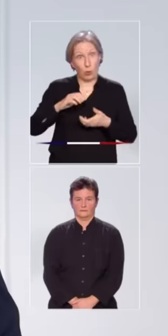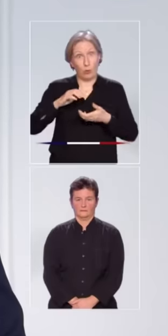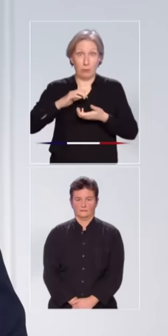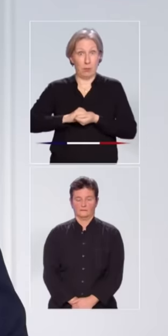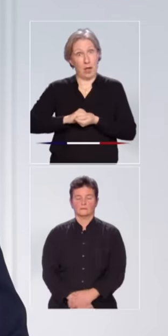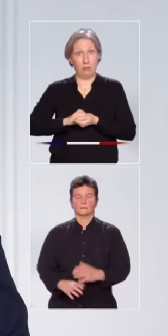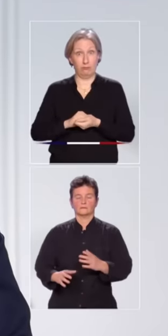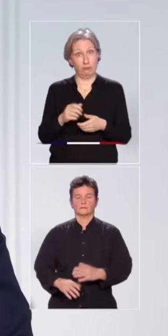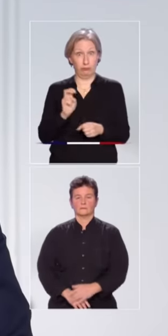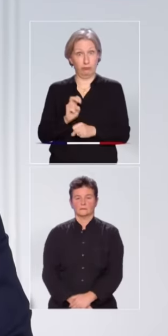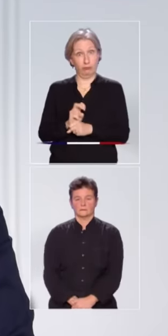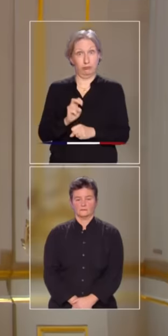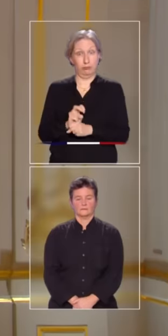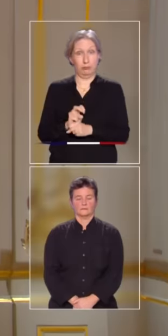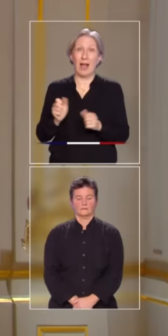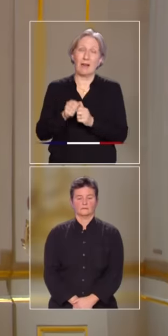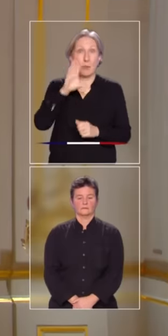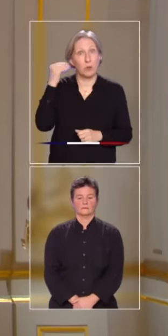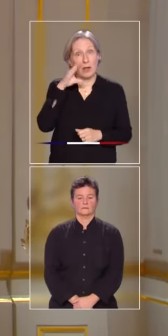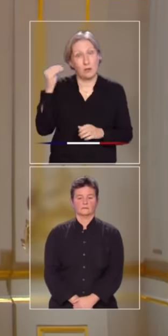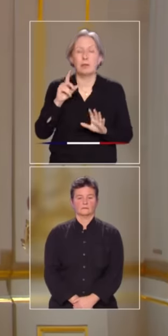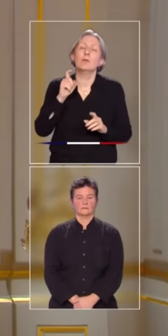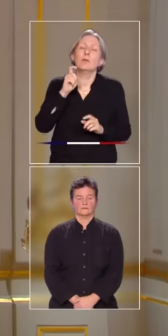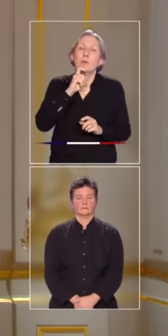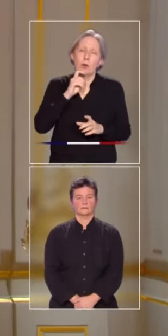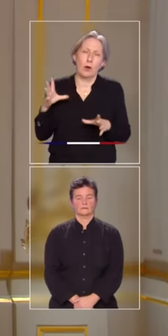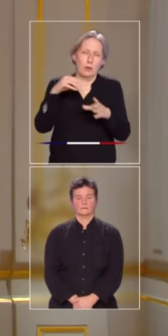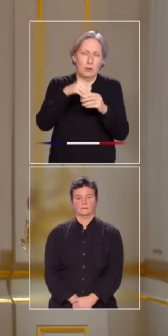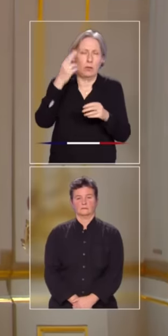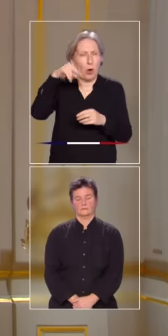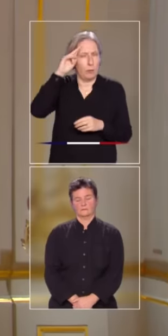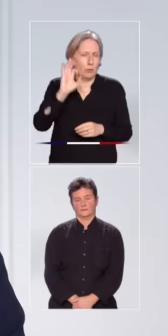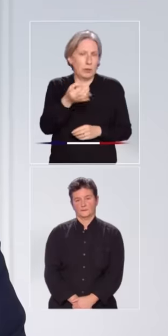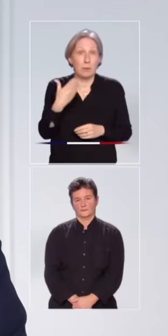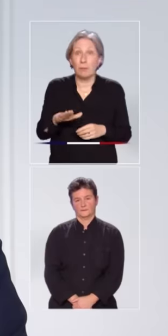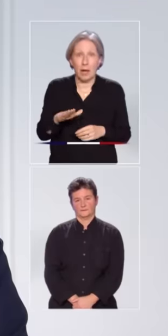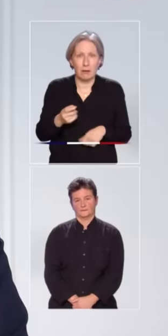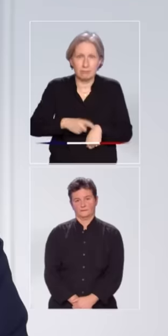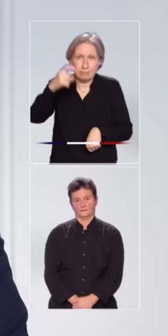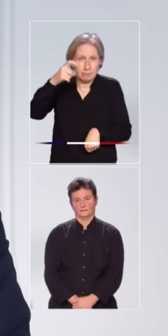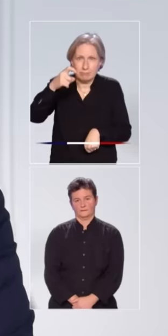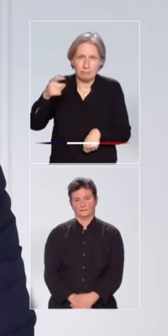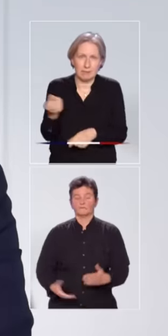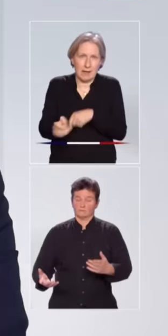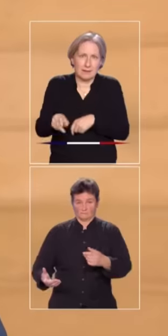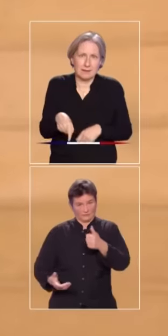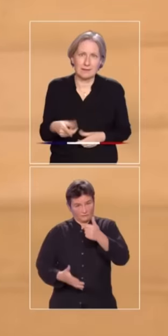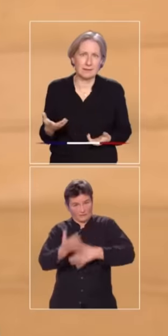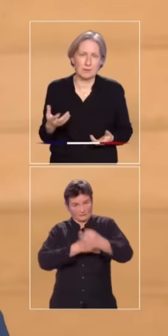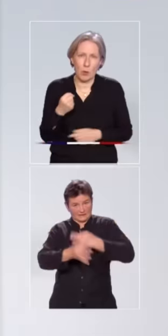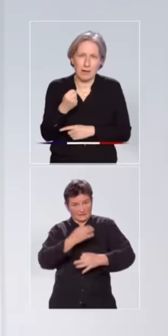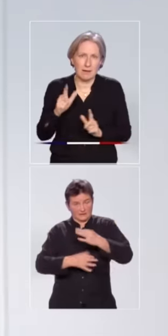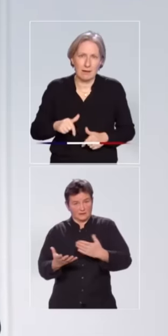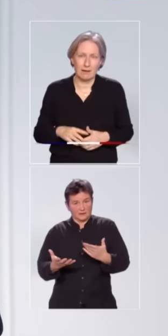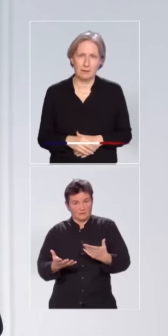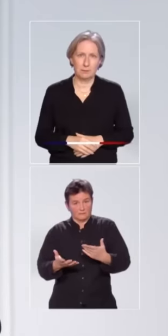parle même pas de la Moldavie, qui certes n'est pas dans l'Union européenne aujourd'hui, mais qui, à la seconde, serait menacée. Donc vous dites en creux, et je dis